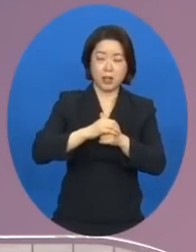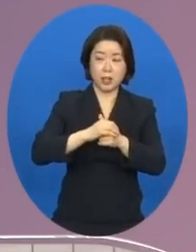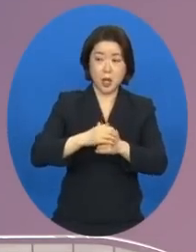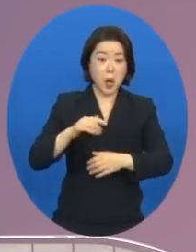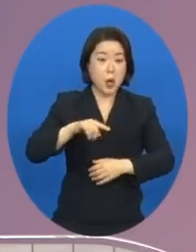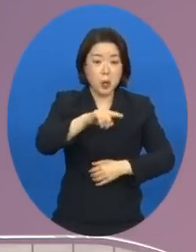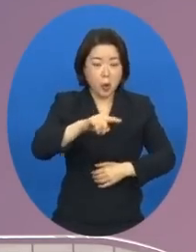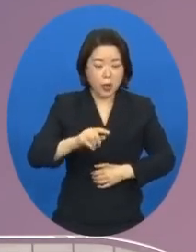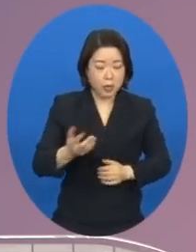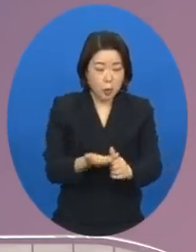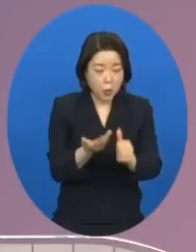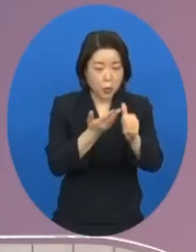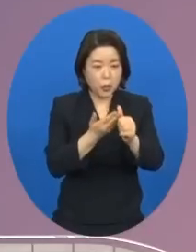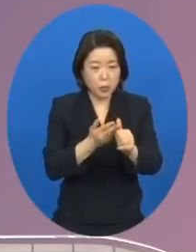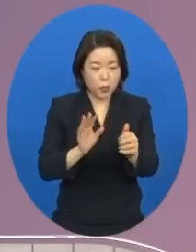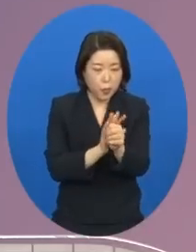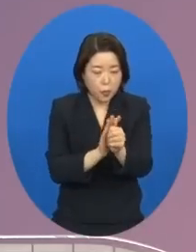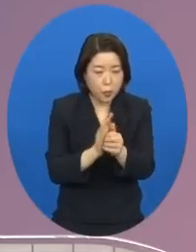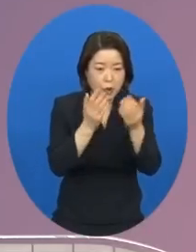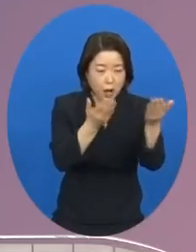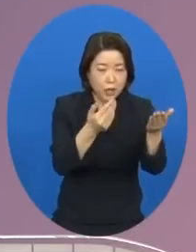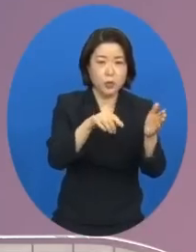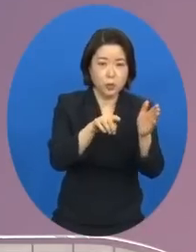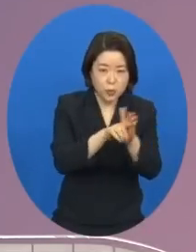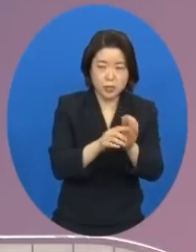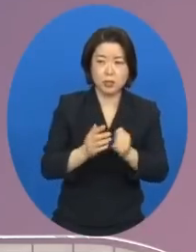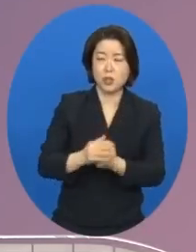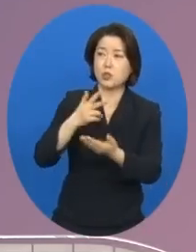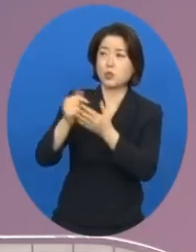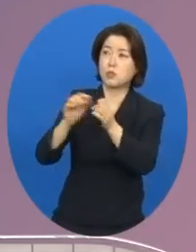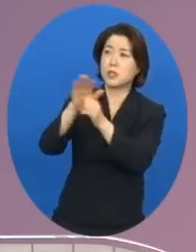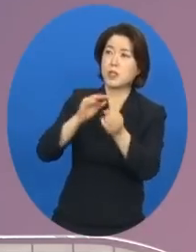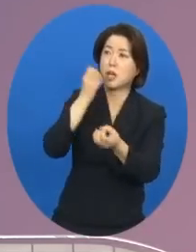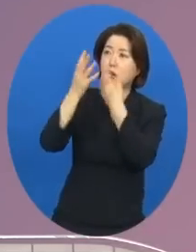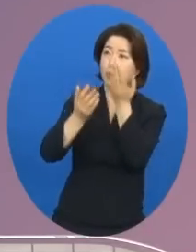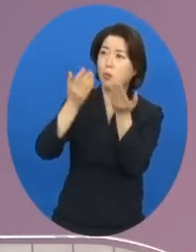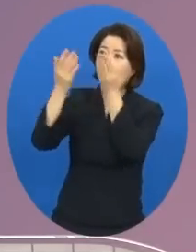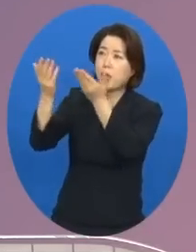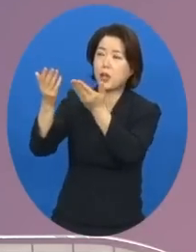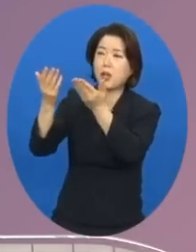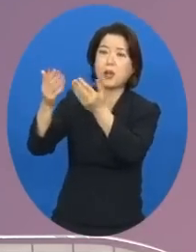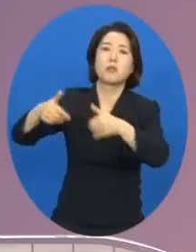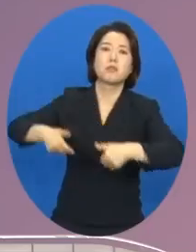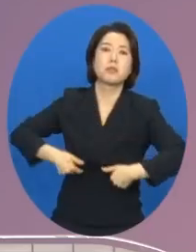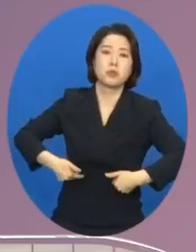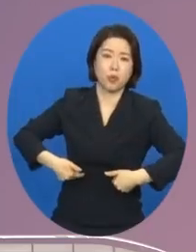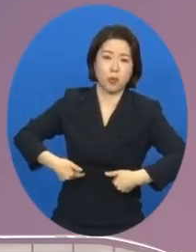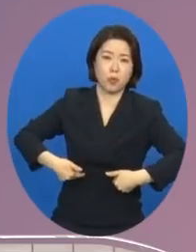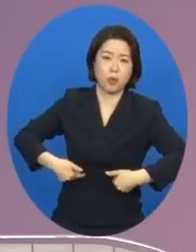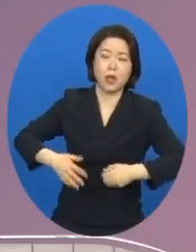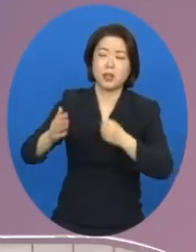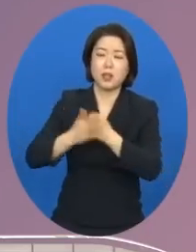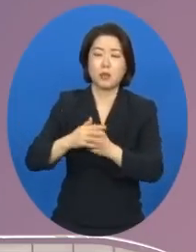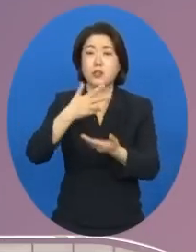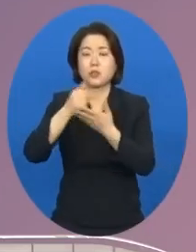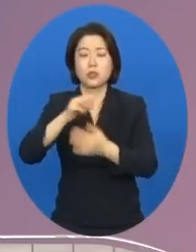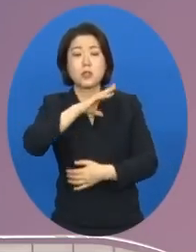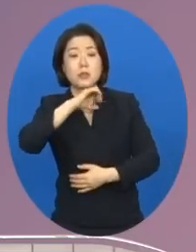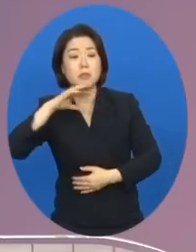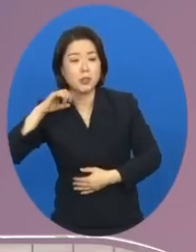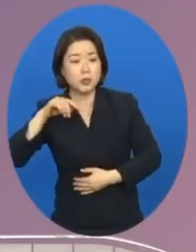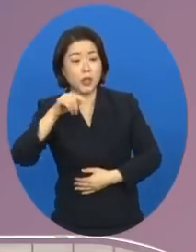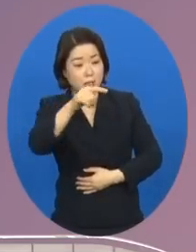하려면 주님을 사랑한다는 고백이 있어야만 할 수 있기 때문에 주님이 베드로에게 내가